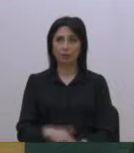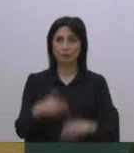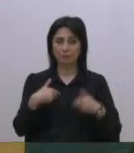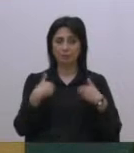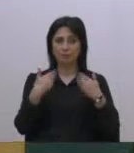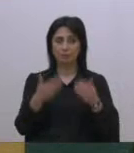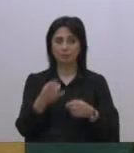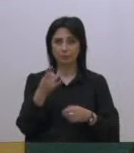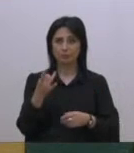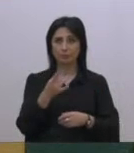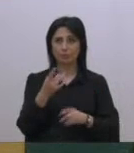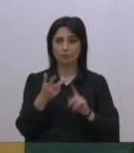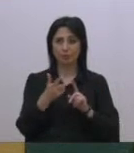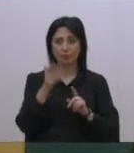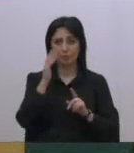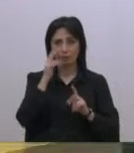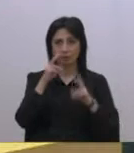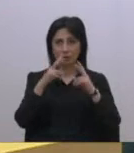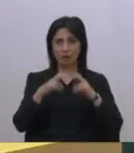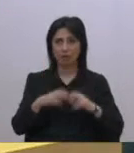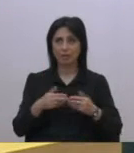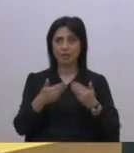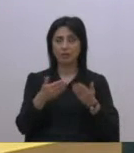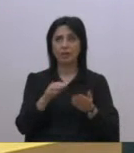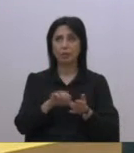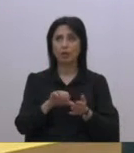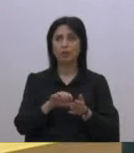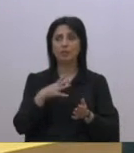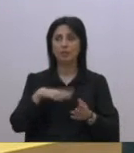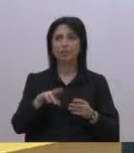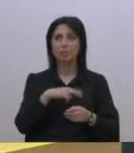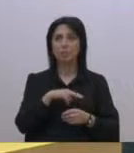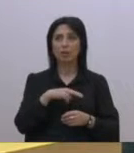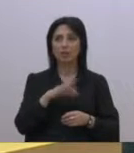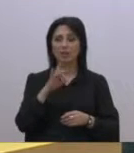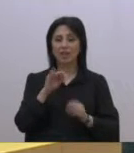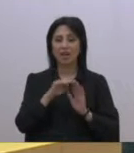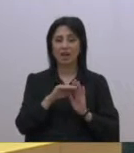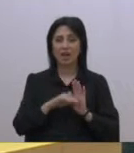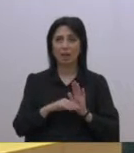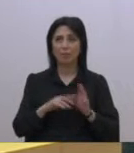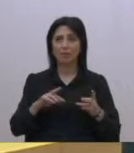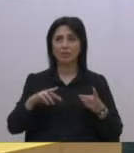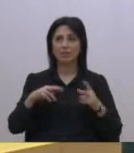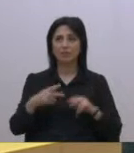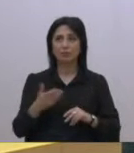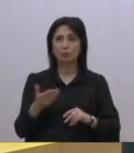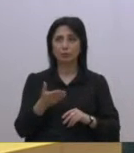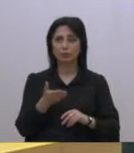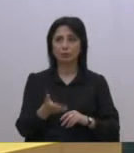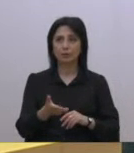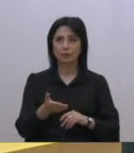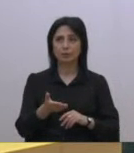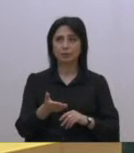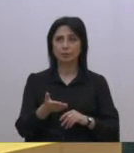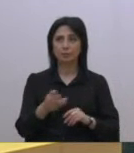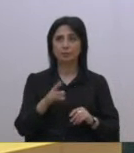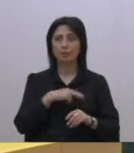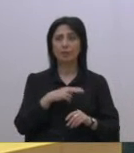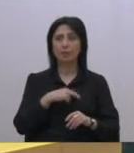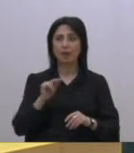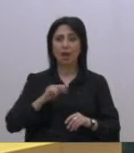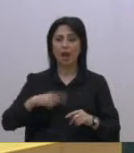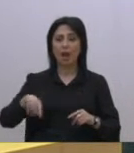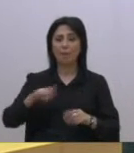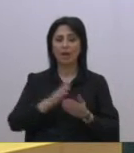მოგესალმებით, კიდევ ერთხელ მესამე მოსმენით განსახილველად წარმოგვიდგენთ საქართველოს პარლამენტის რეგლამენტში ცვლილებებს, რომლითაც პარლამენტის